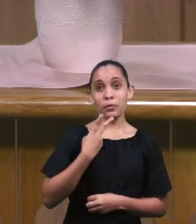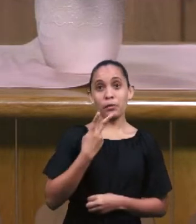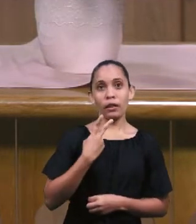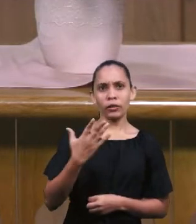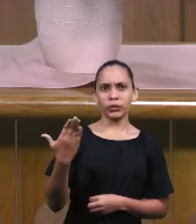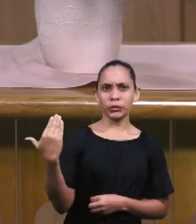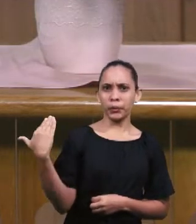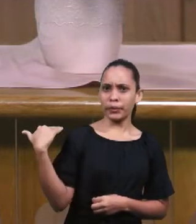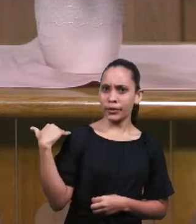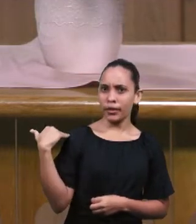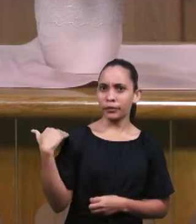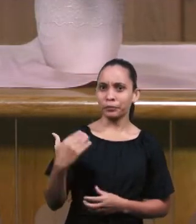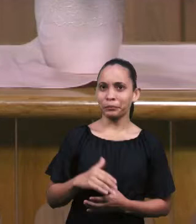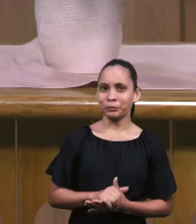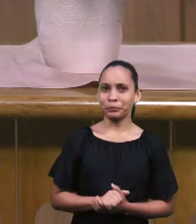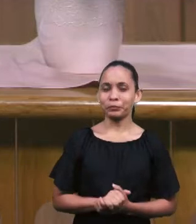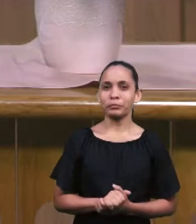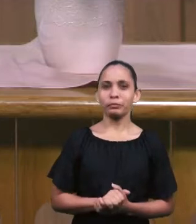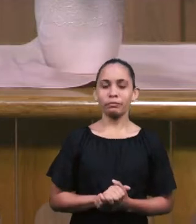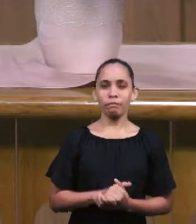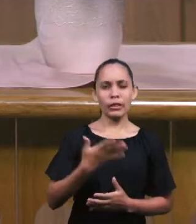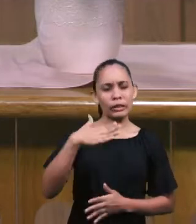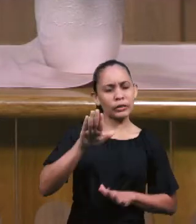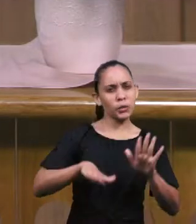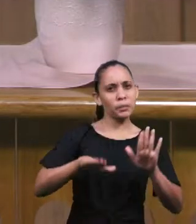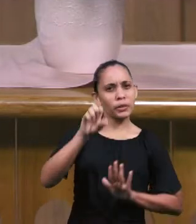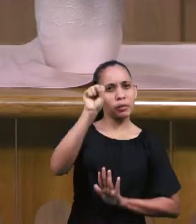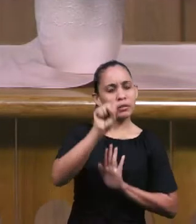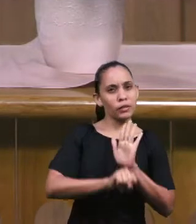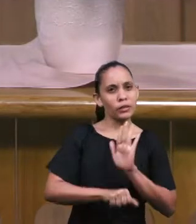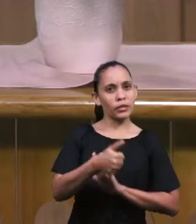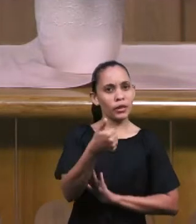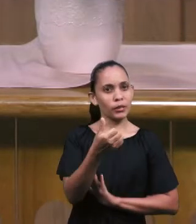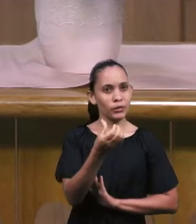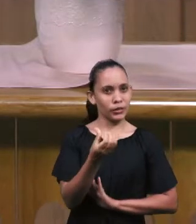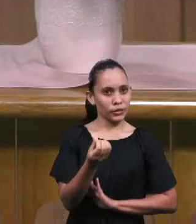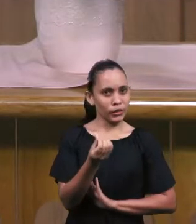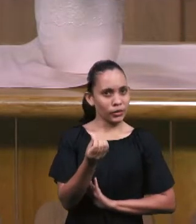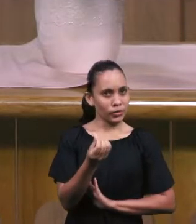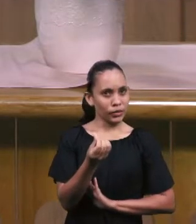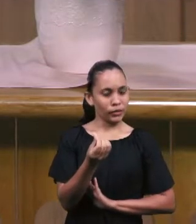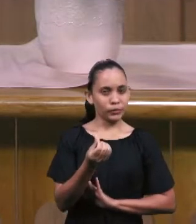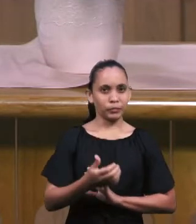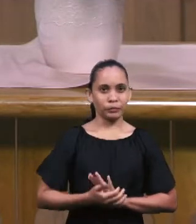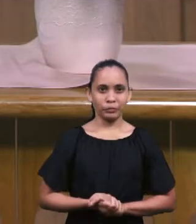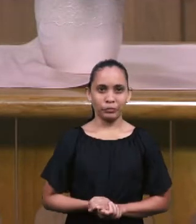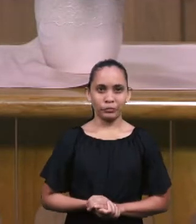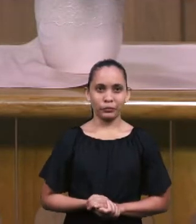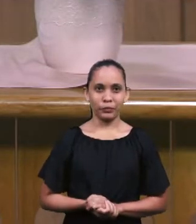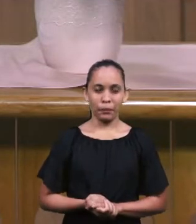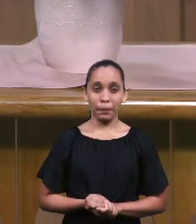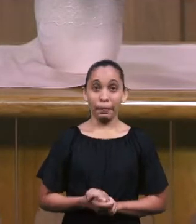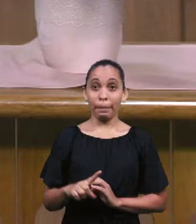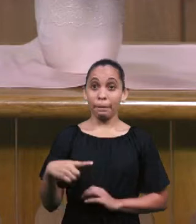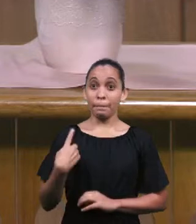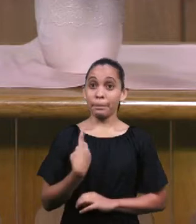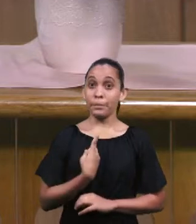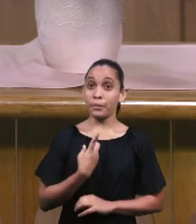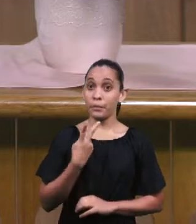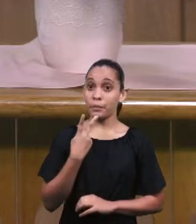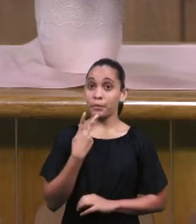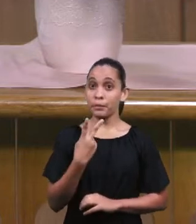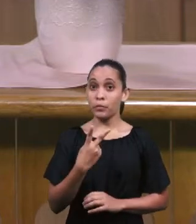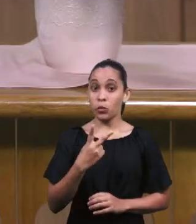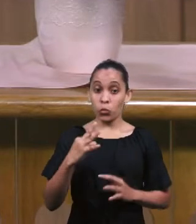Nous sommes en train de parler de la réforme religieuse du XVIe siècle et